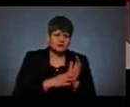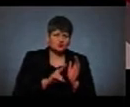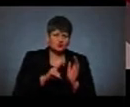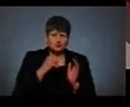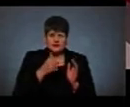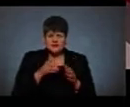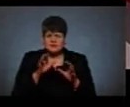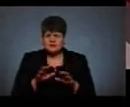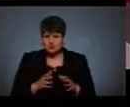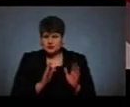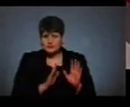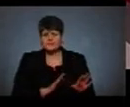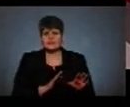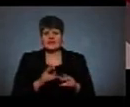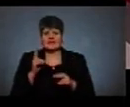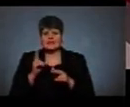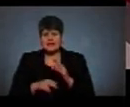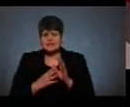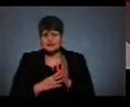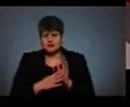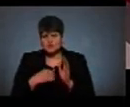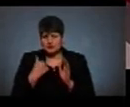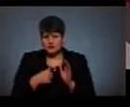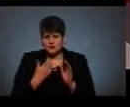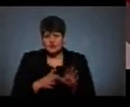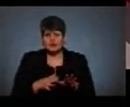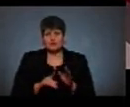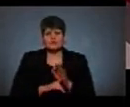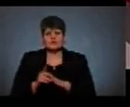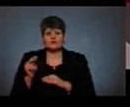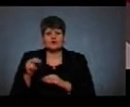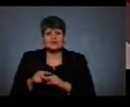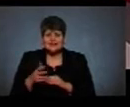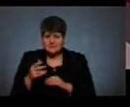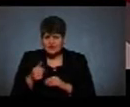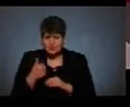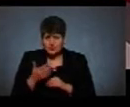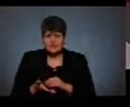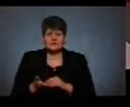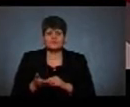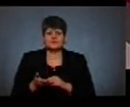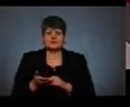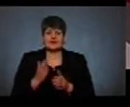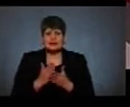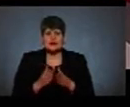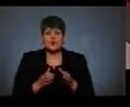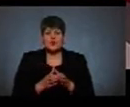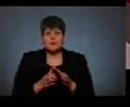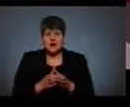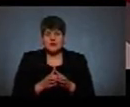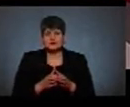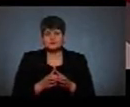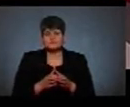року, і кінця 90-х років, і початку 2000-х. І є громади, яких